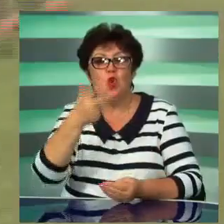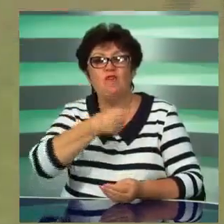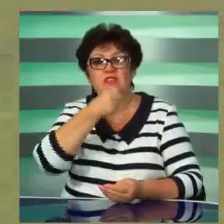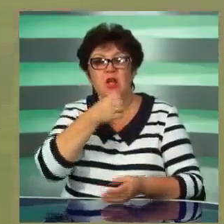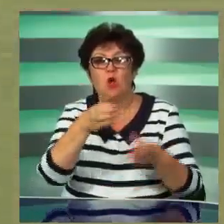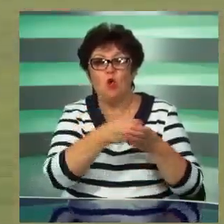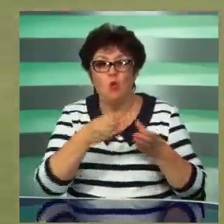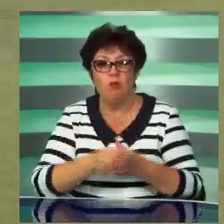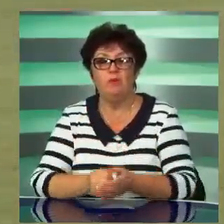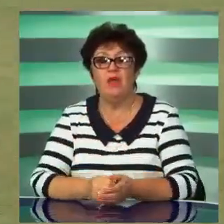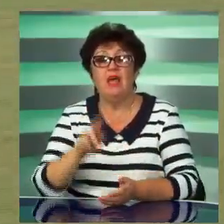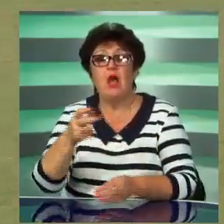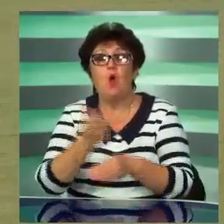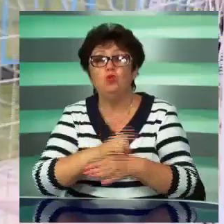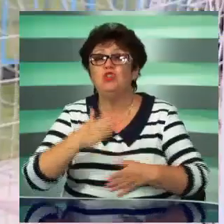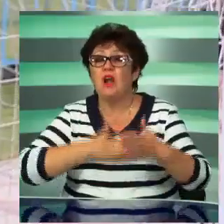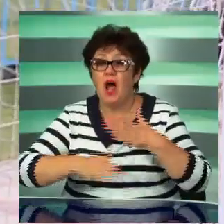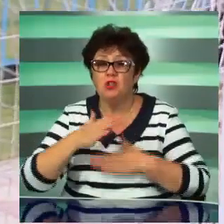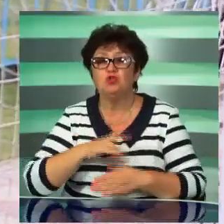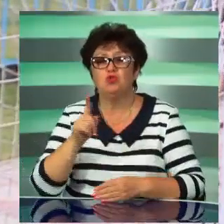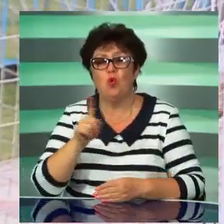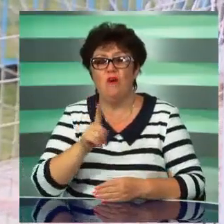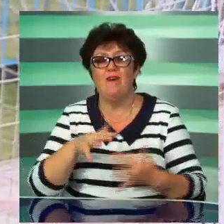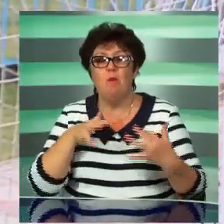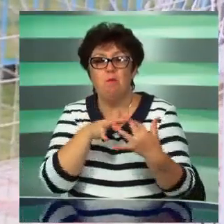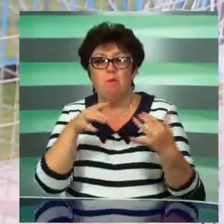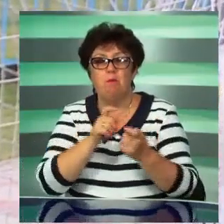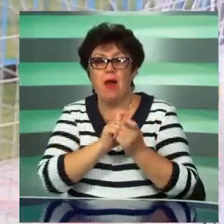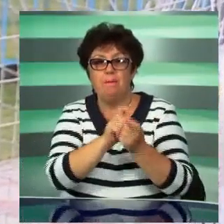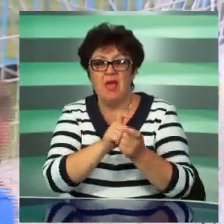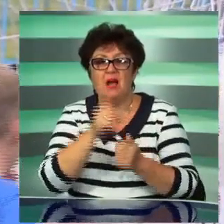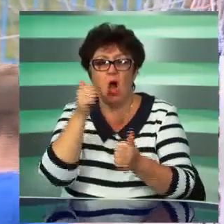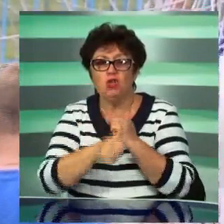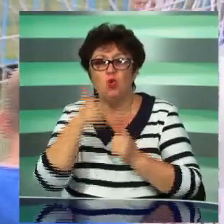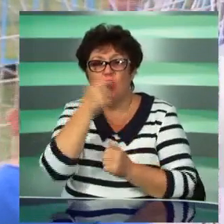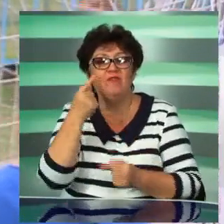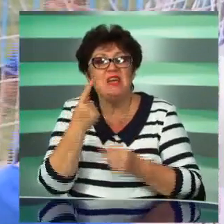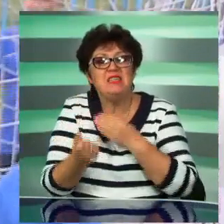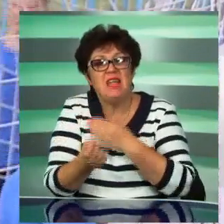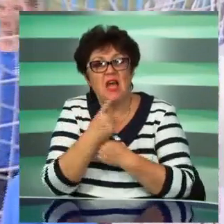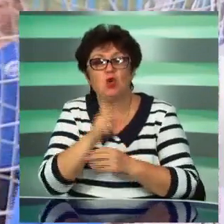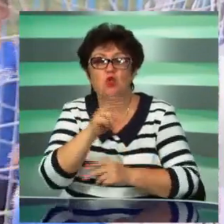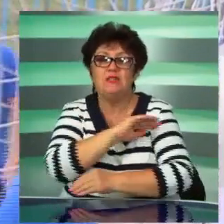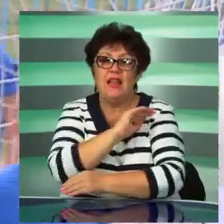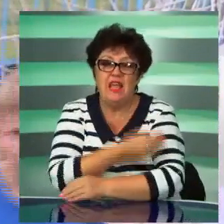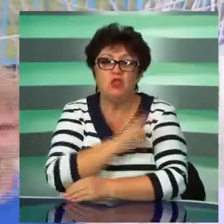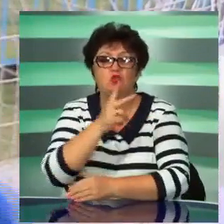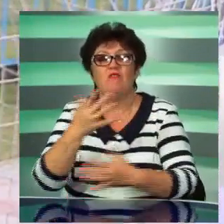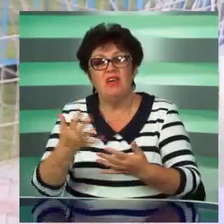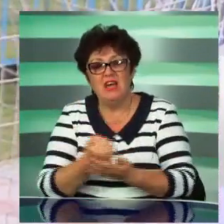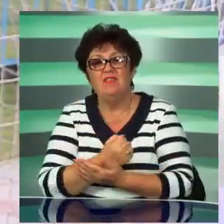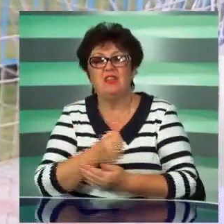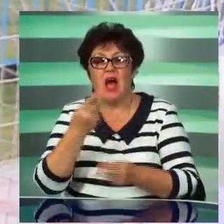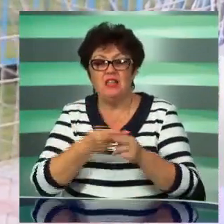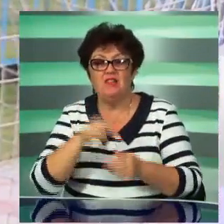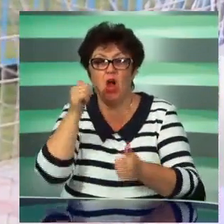возрастных групп. Я очень рад, что в бескомпромиссной борьбе каждый год выясняется, кто сильнейший. Но выигрывает от этого